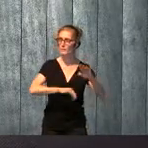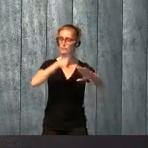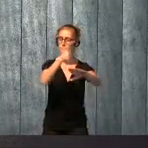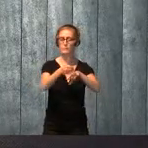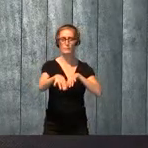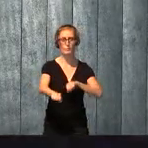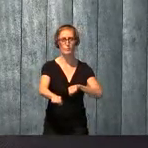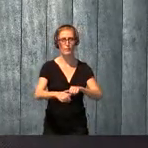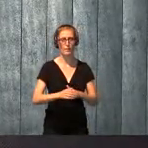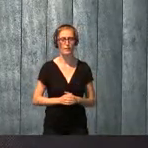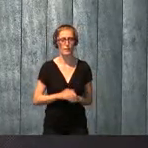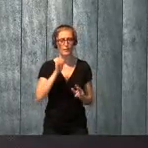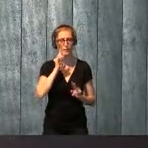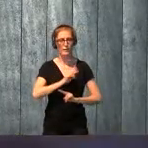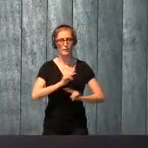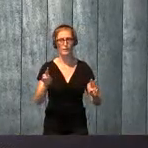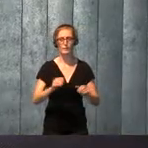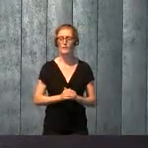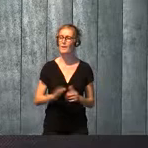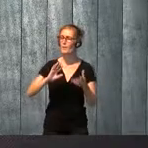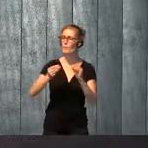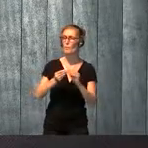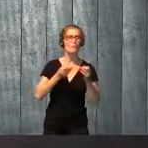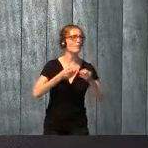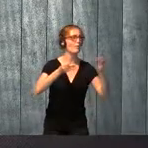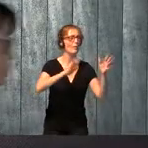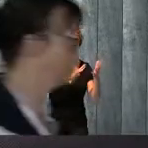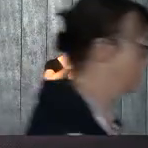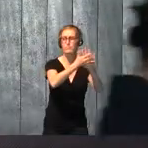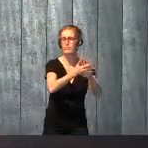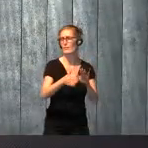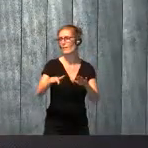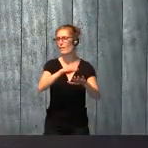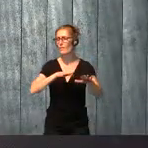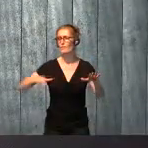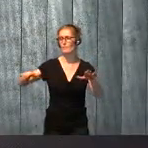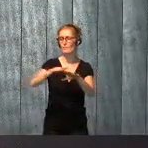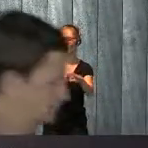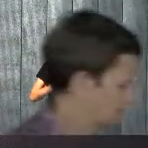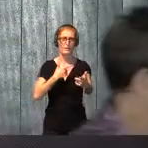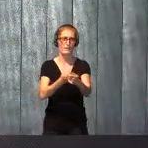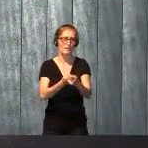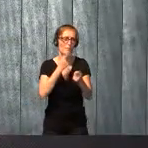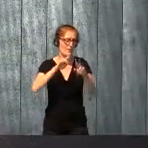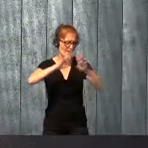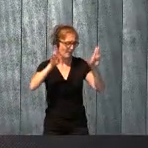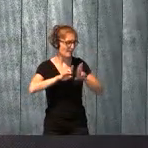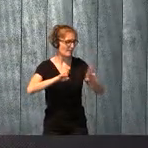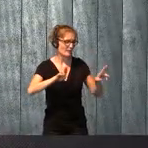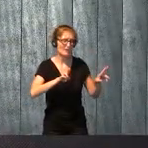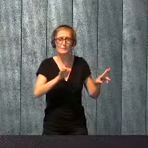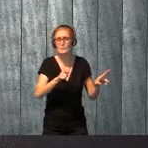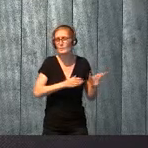pense que le problème environnemental, les problèmes climatiques aujourd'hui sont sur international éminemment